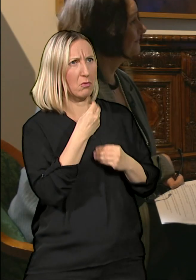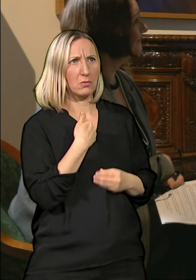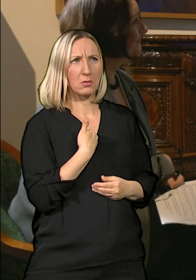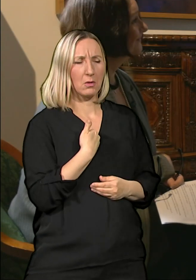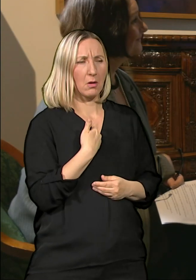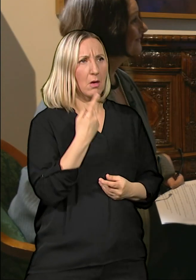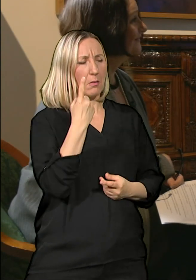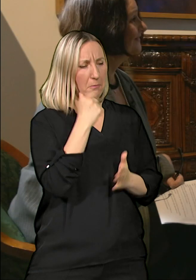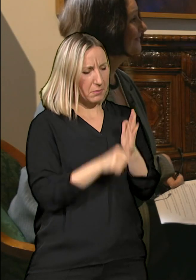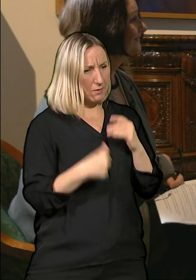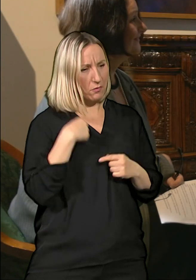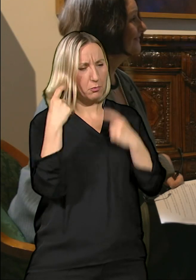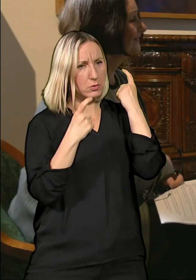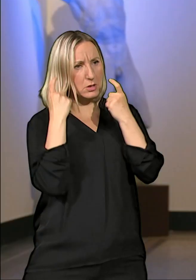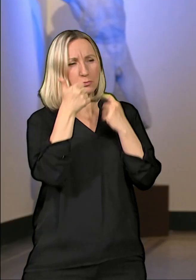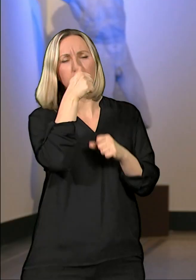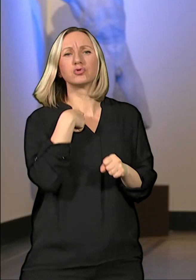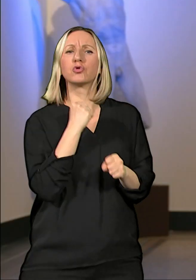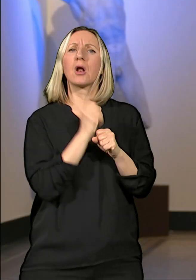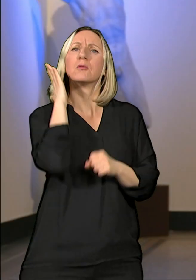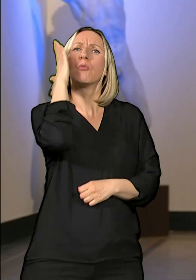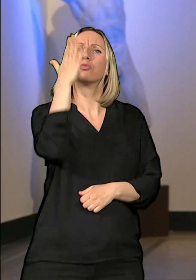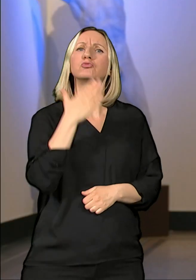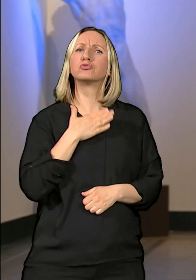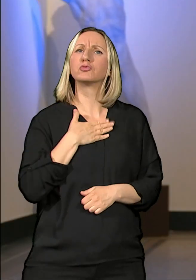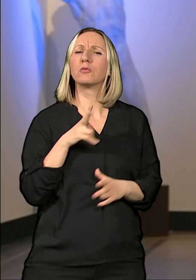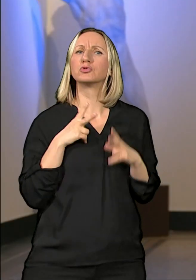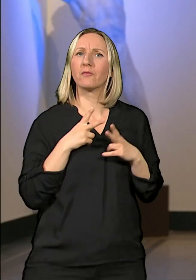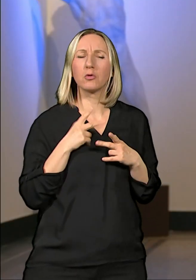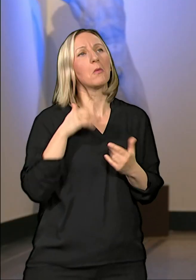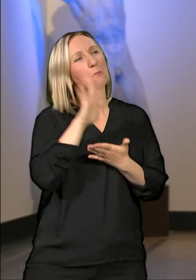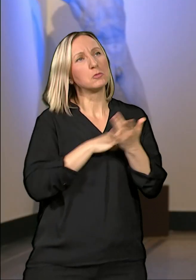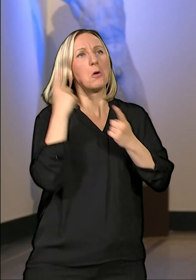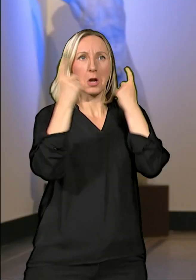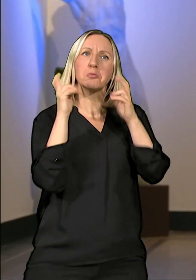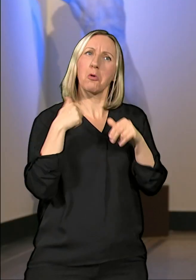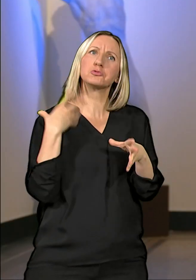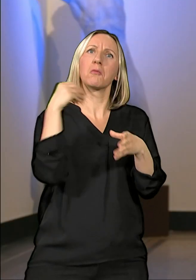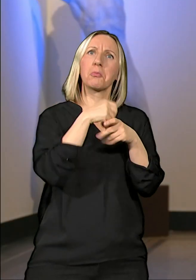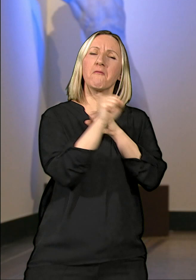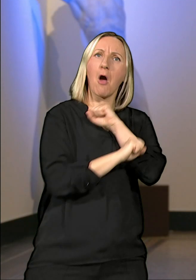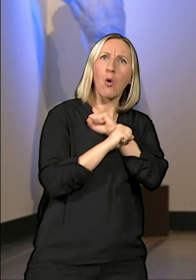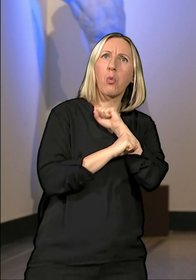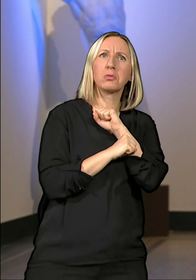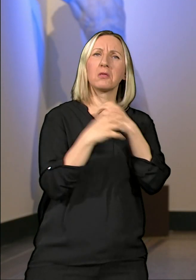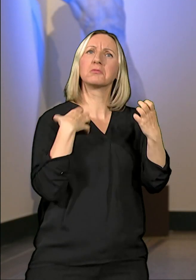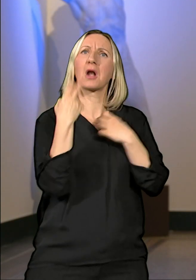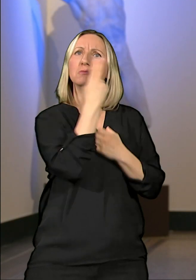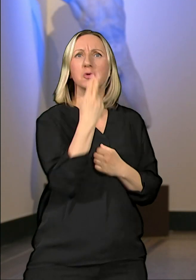sa sobom u budućnosti. I onda sam počeo da razmišljam o tom Fakultetu dramskih umetnosti sa 13-14 godina